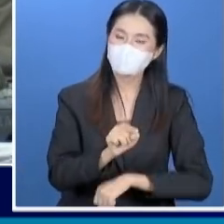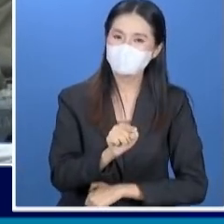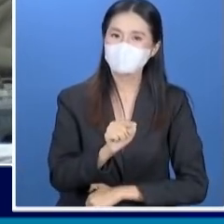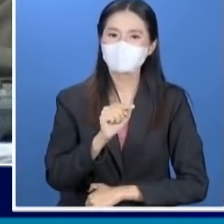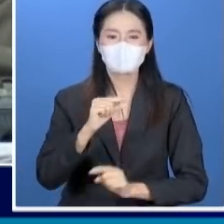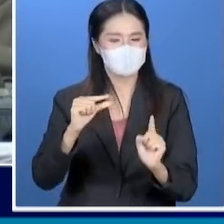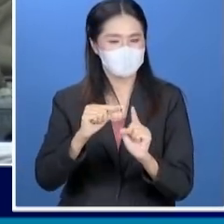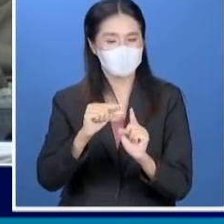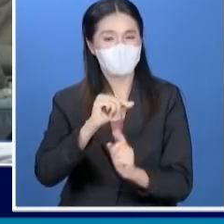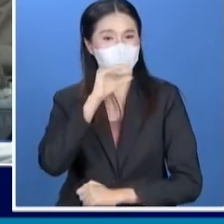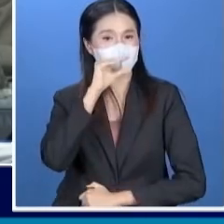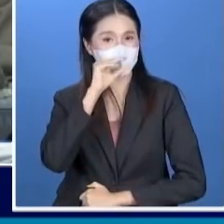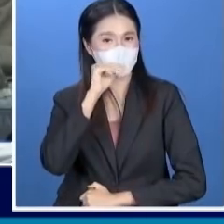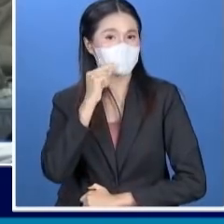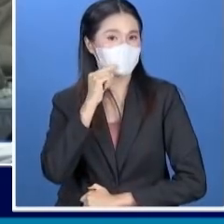ถ้อยคำ